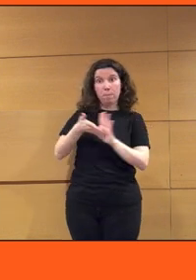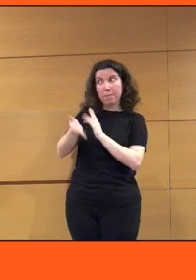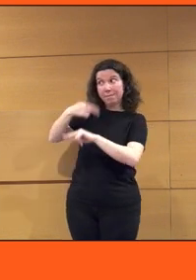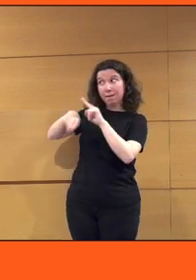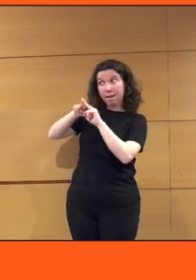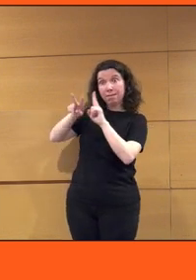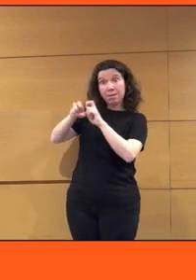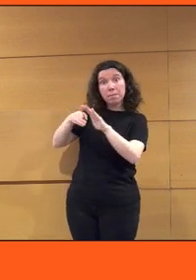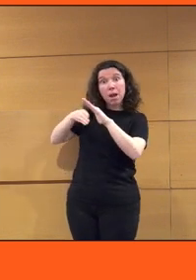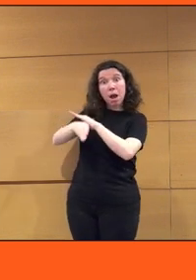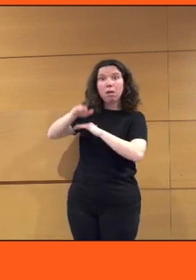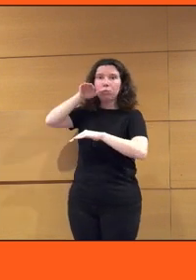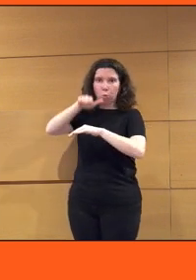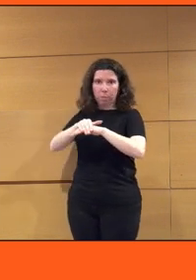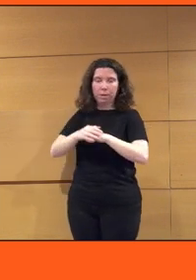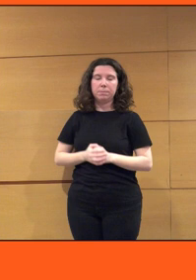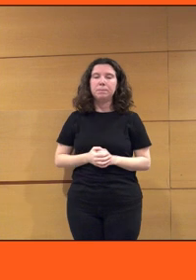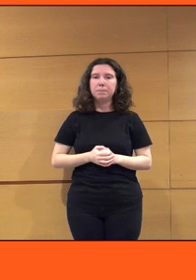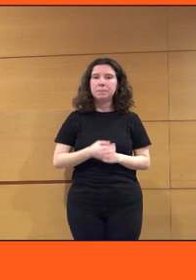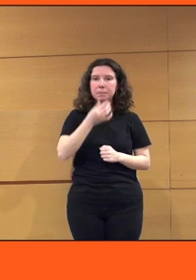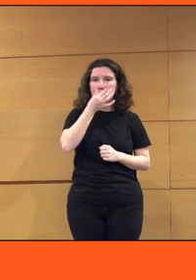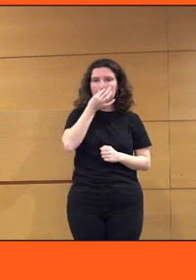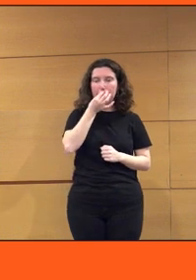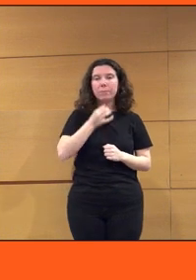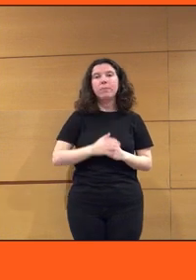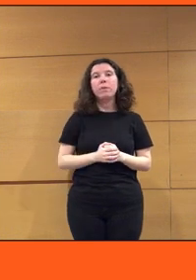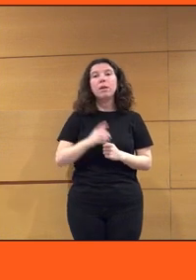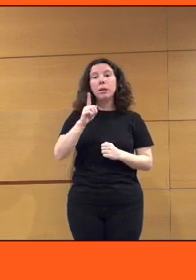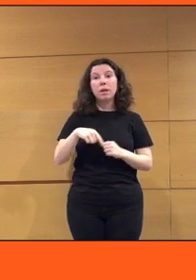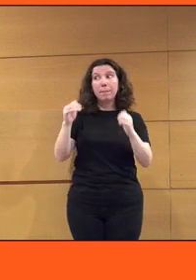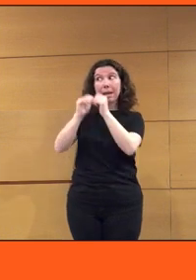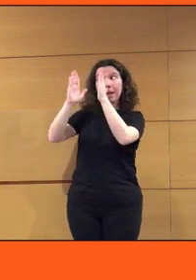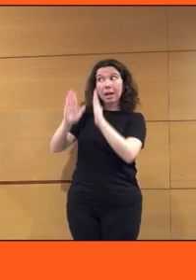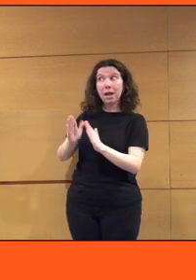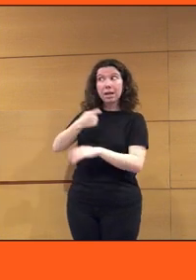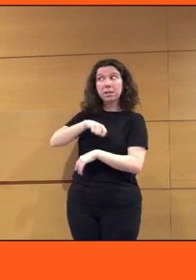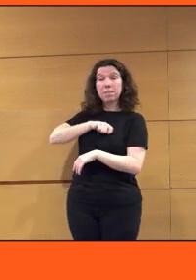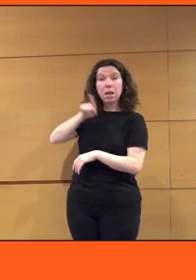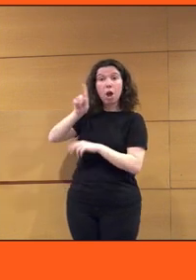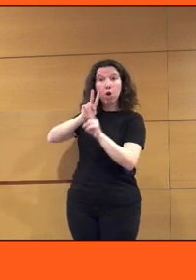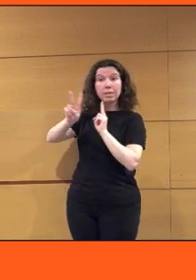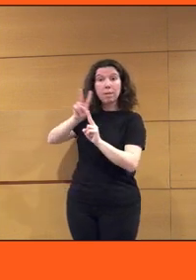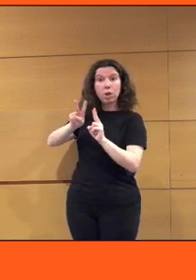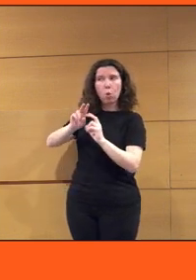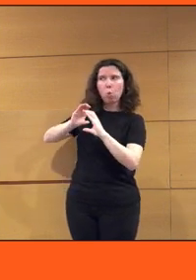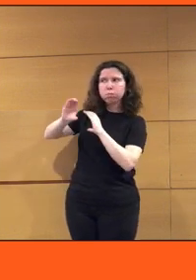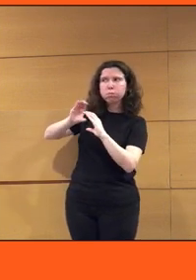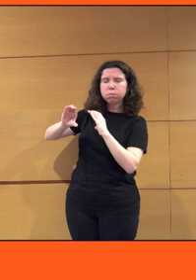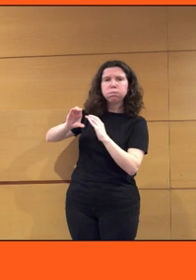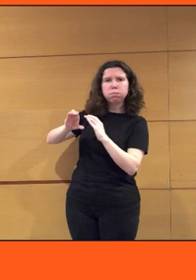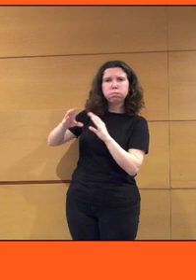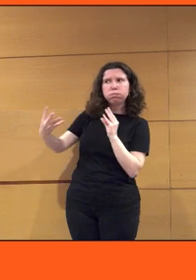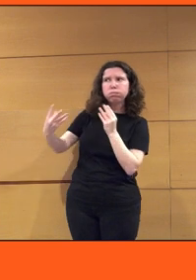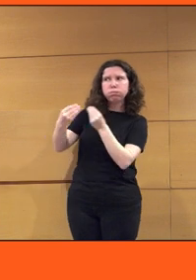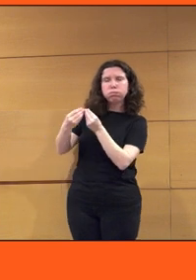de l'accessibilitat. També, com deia, estem coordinats en l'Observatori i fent publicació i difusió de la nova norma